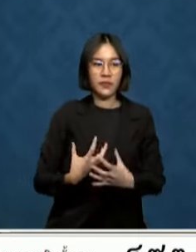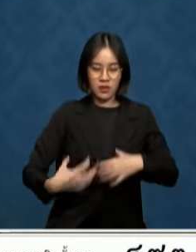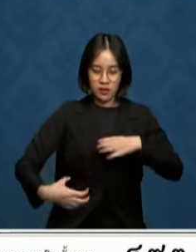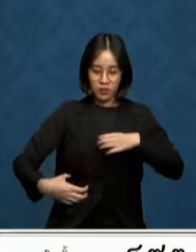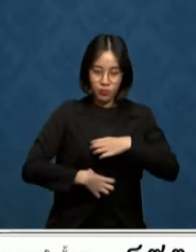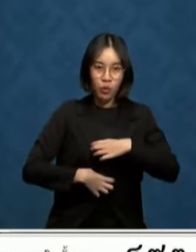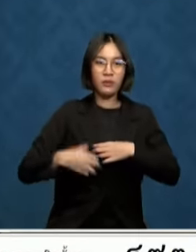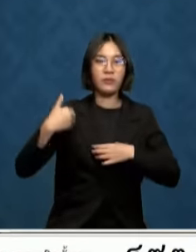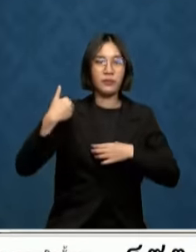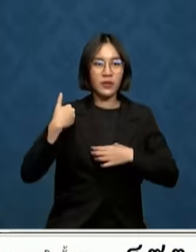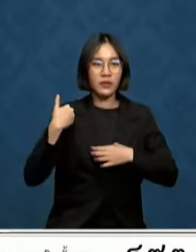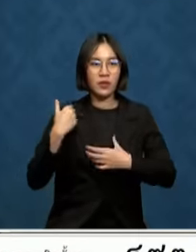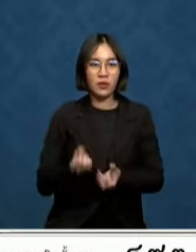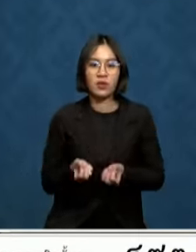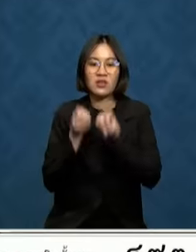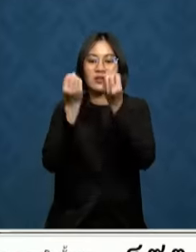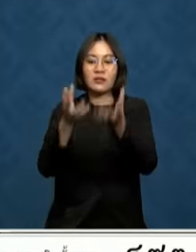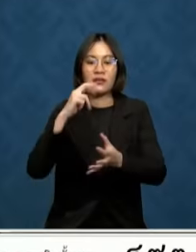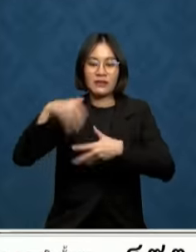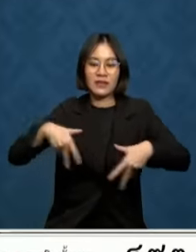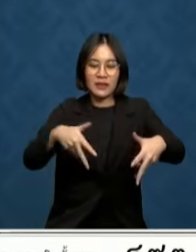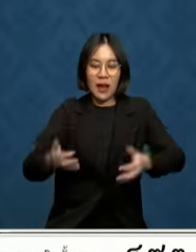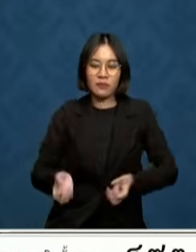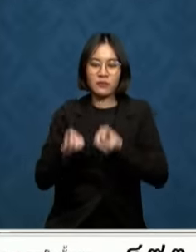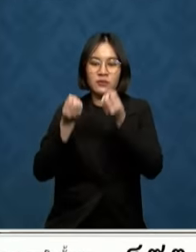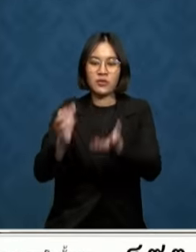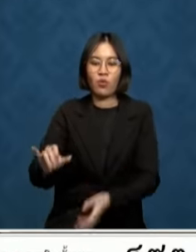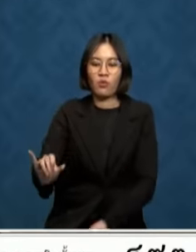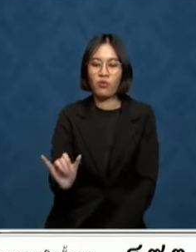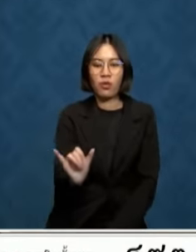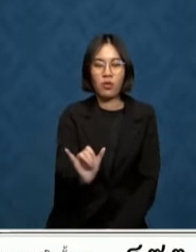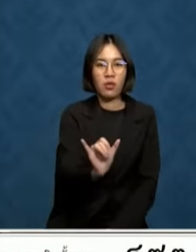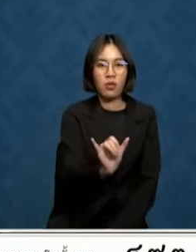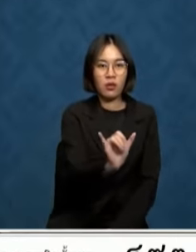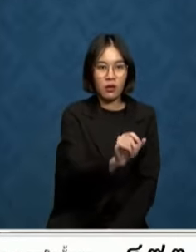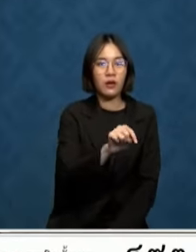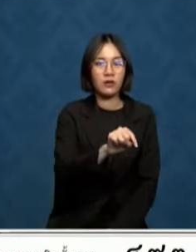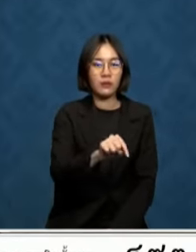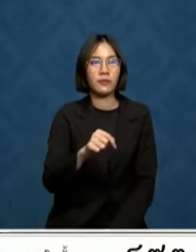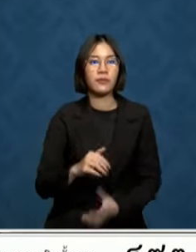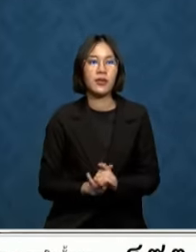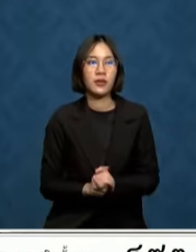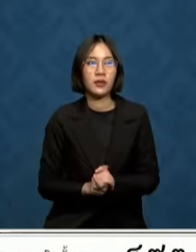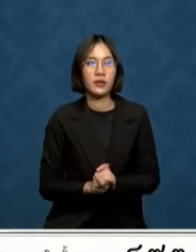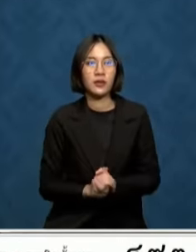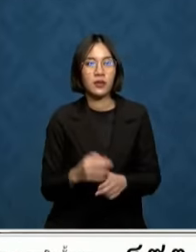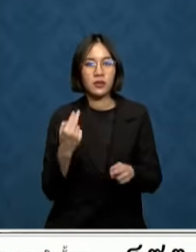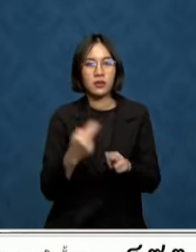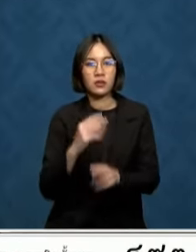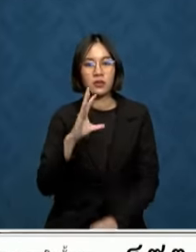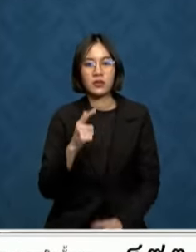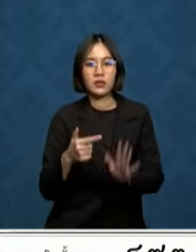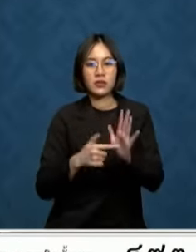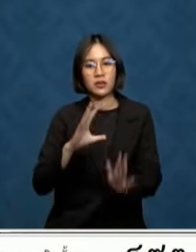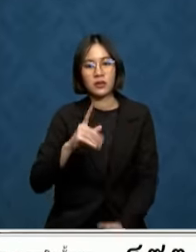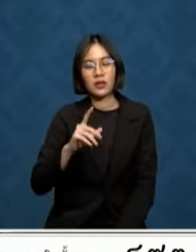เข้าไป แล้วนำสบไปทิงน้ำลอยมาติดอยู่ที่ฝั่งแ่น้ำของเช่น นายชัดชาญ